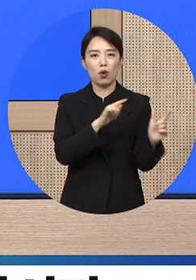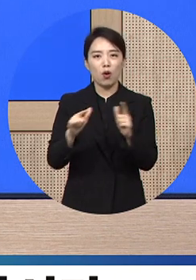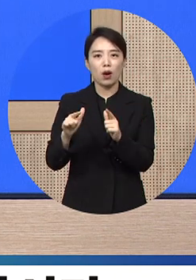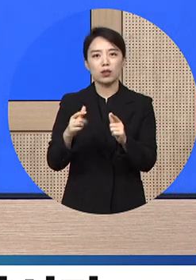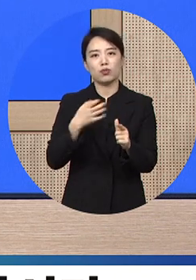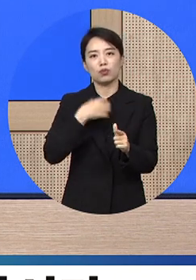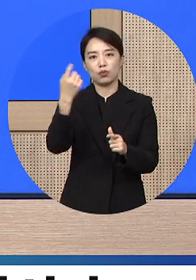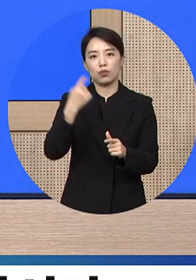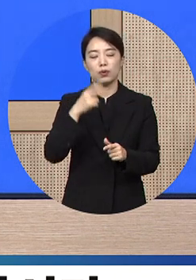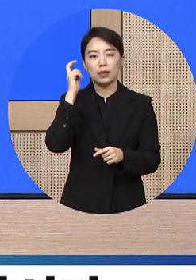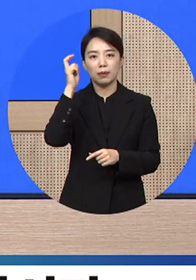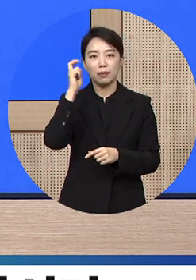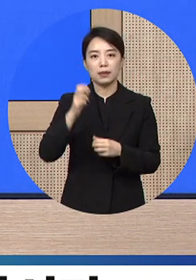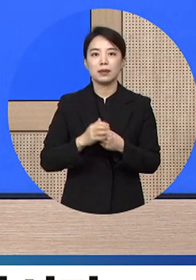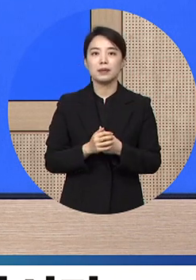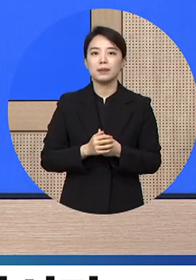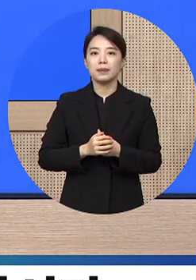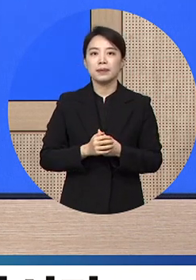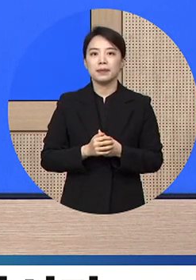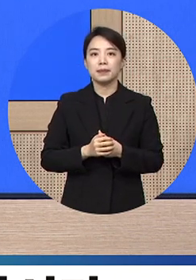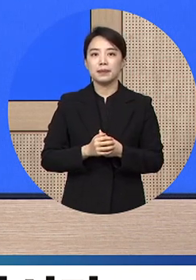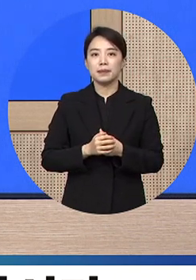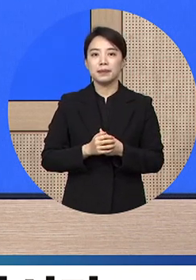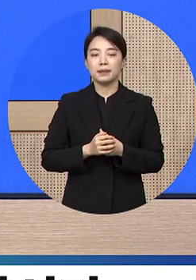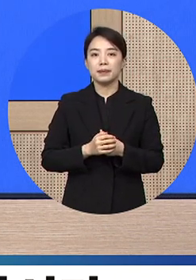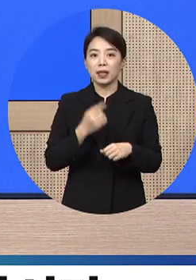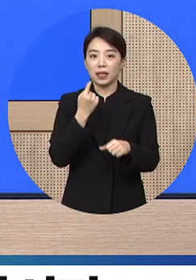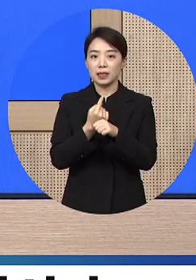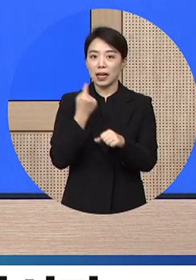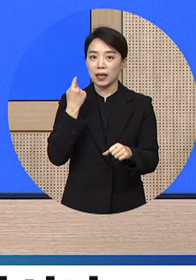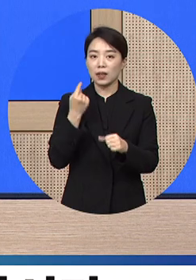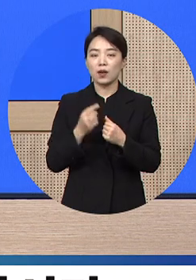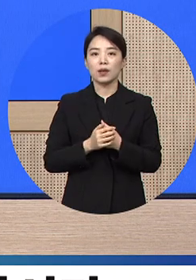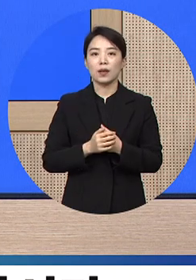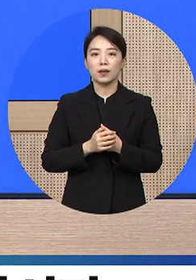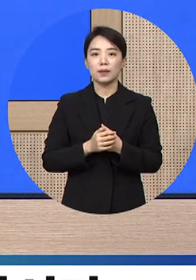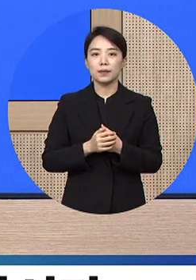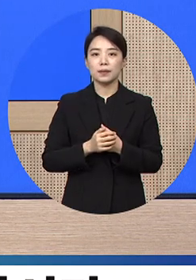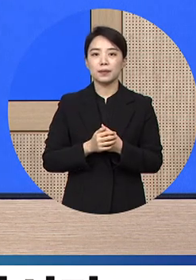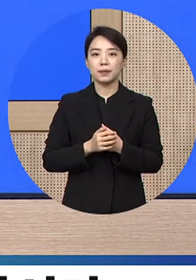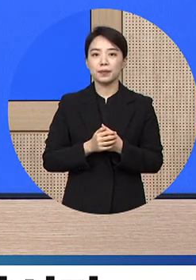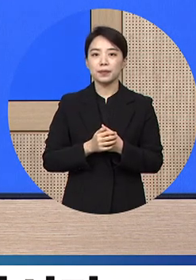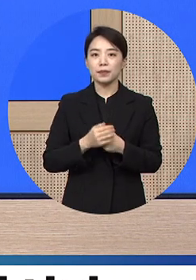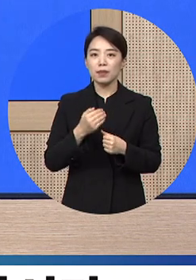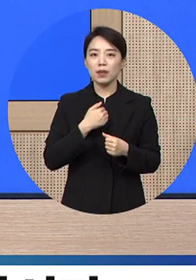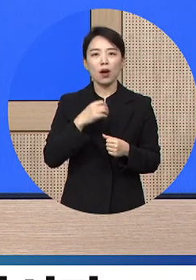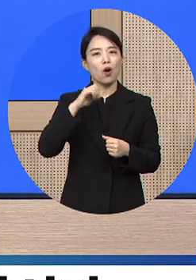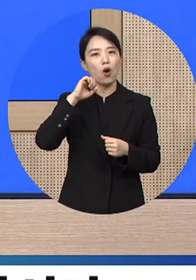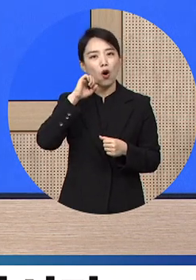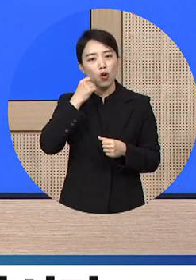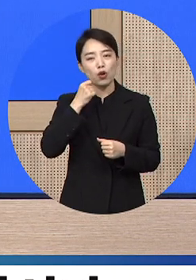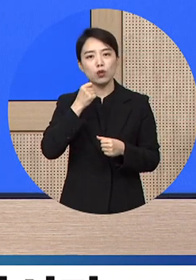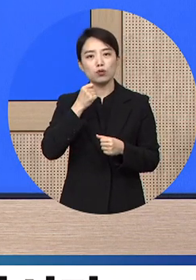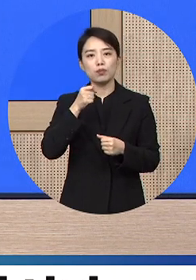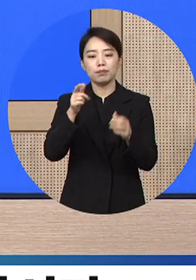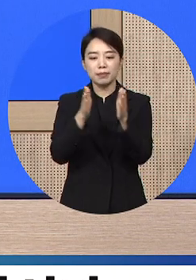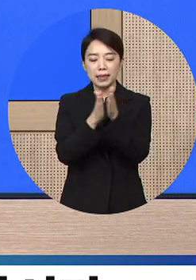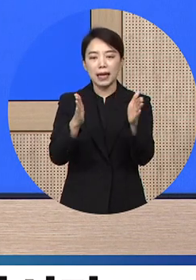것입니다. 이미 작년에 저는 그 어려움의 초입에 들었다 생각을 하고